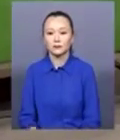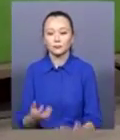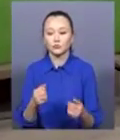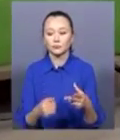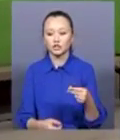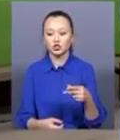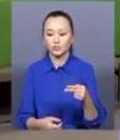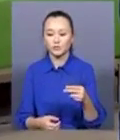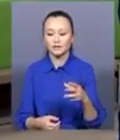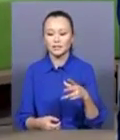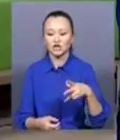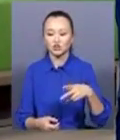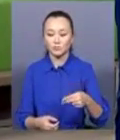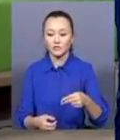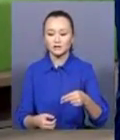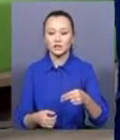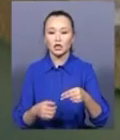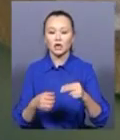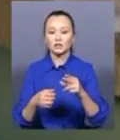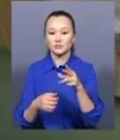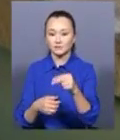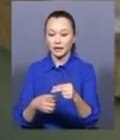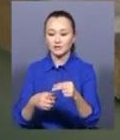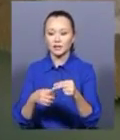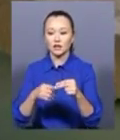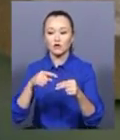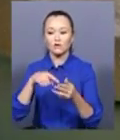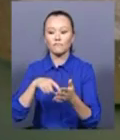прищепка, зажимается гвоздь, и, чтобы не поранить пальцы,